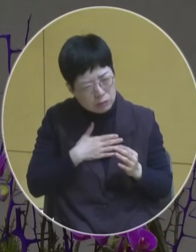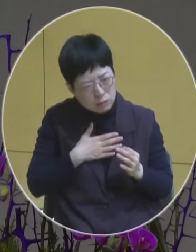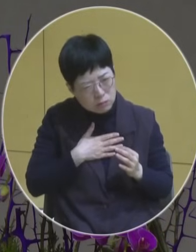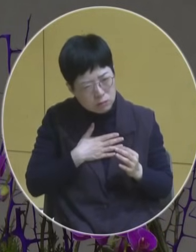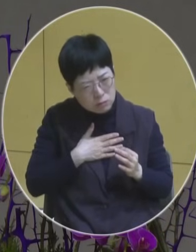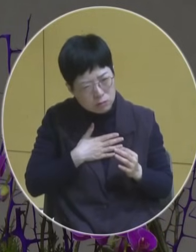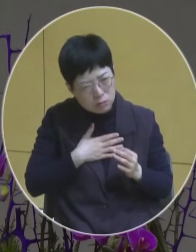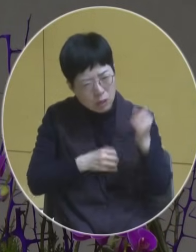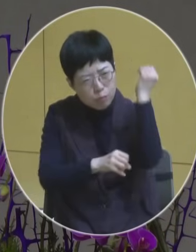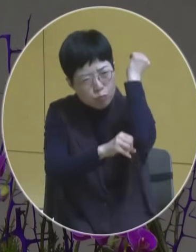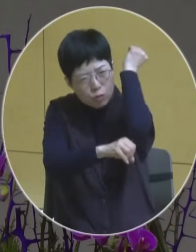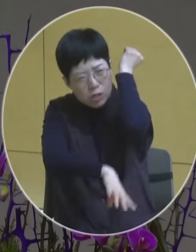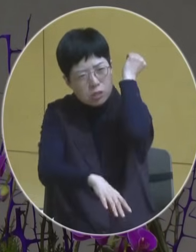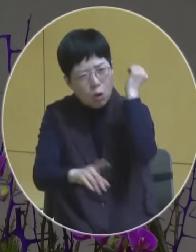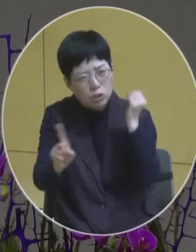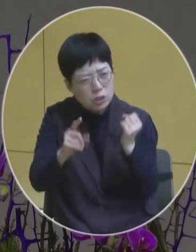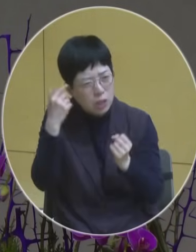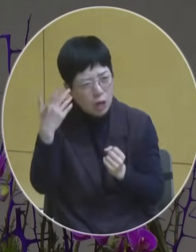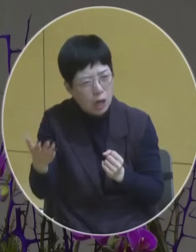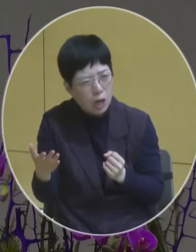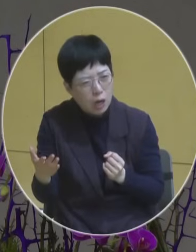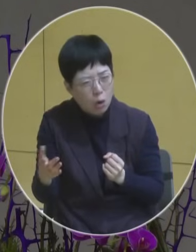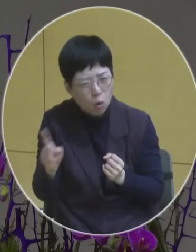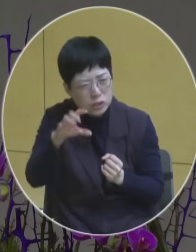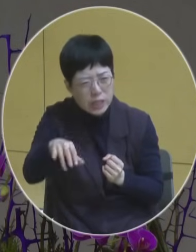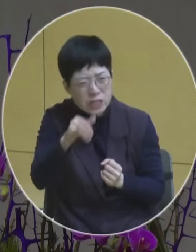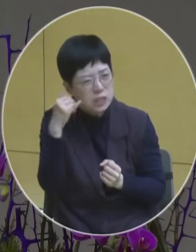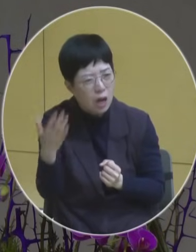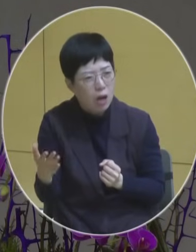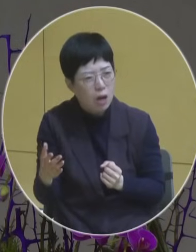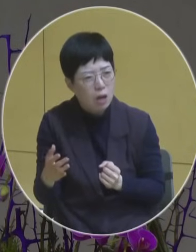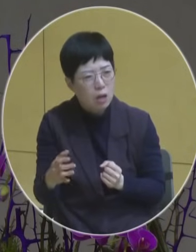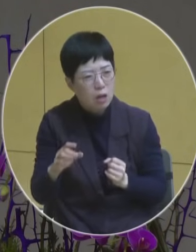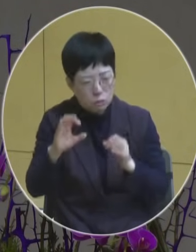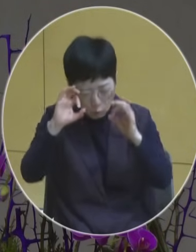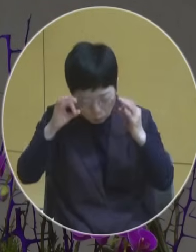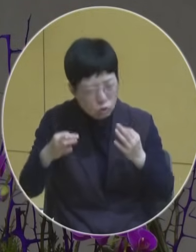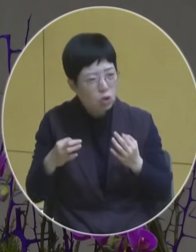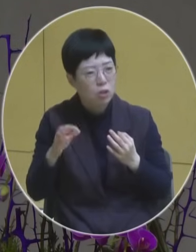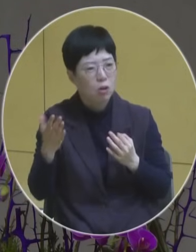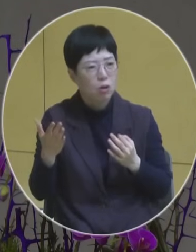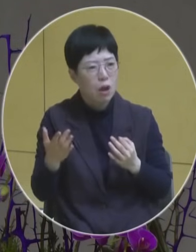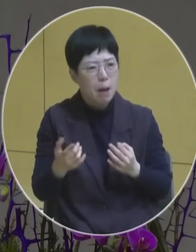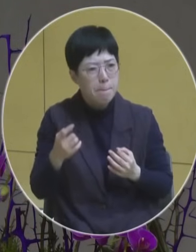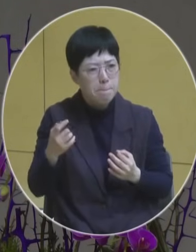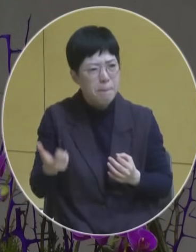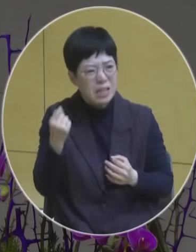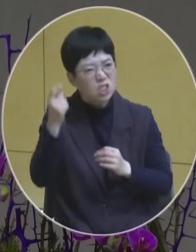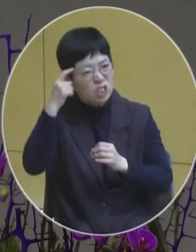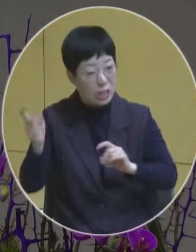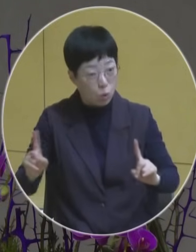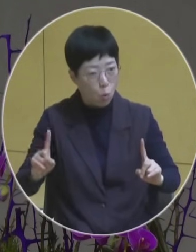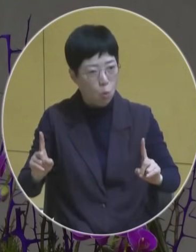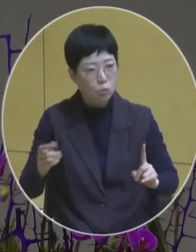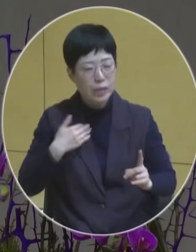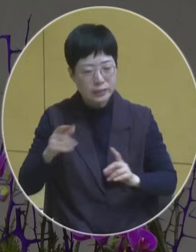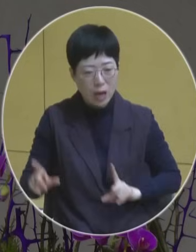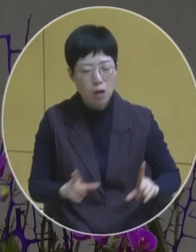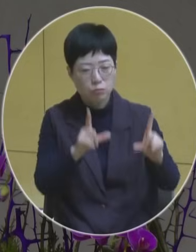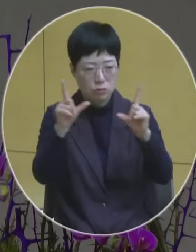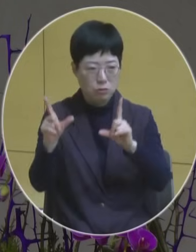나는 내 뿌리는 어딘가, 근거는 어딘가 하는 것을 여러분이 스스로 발견하셔야 돼요. 빨리 정신 차려서 내